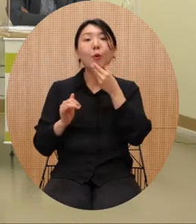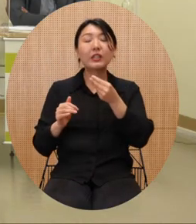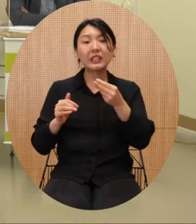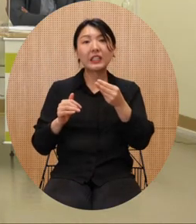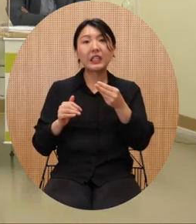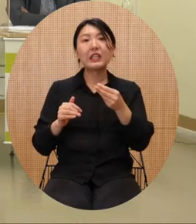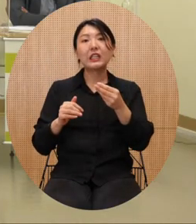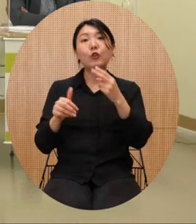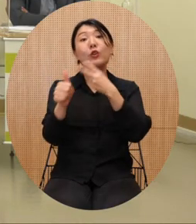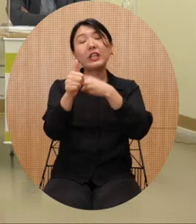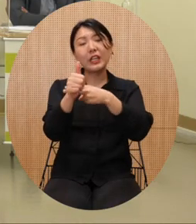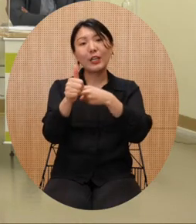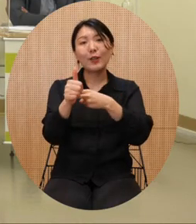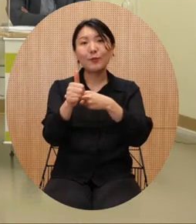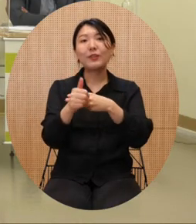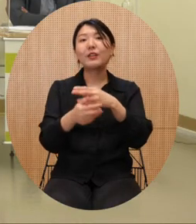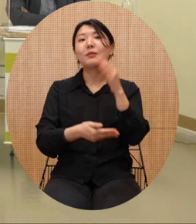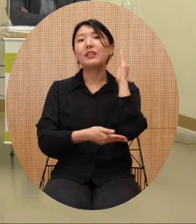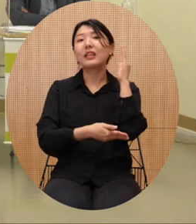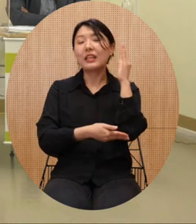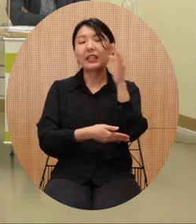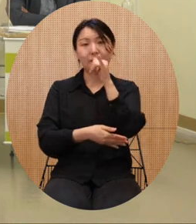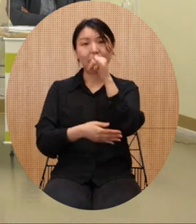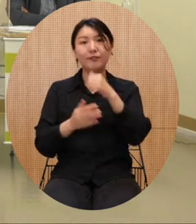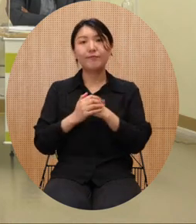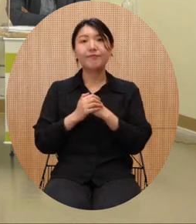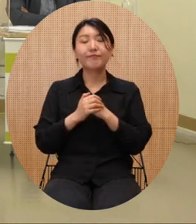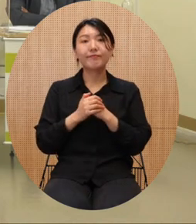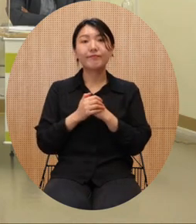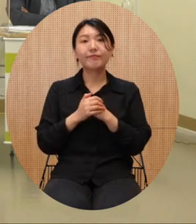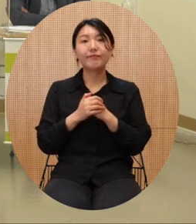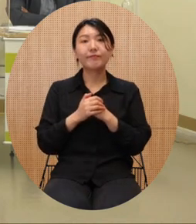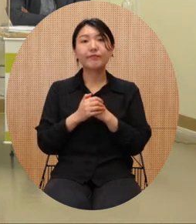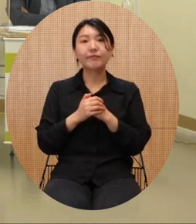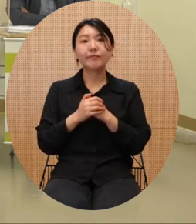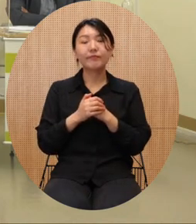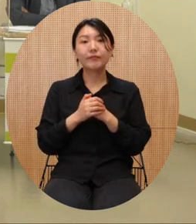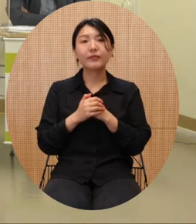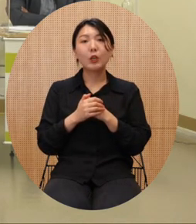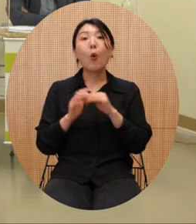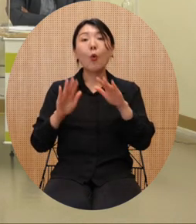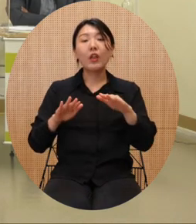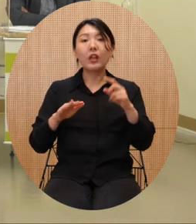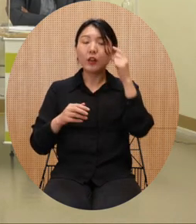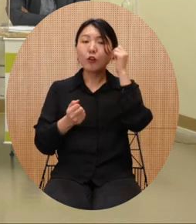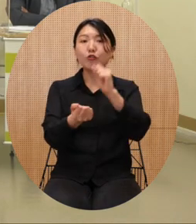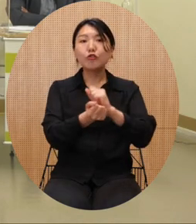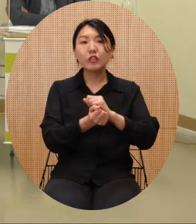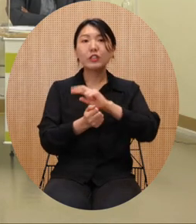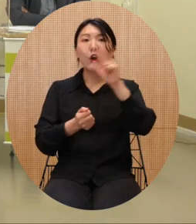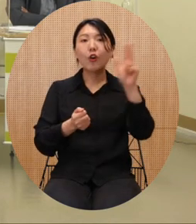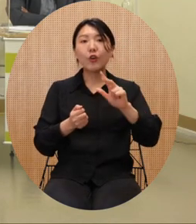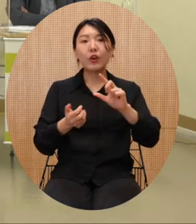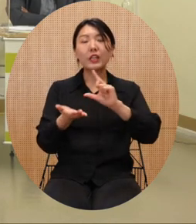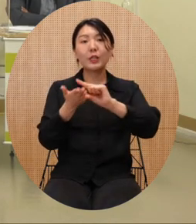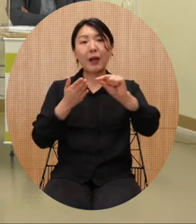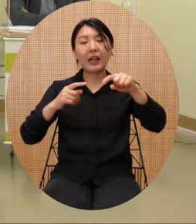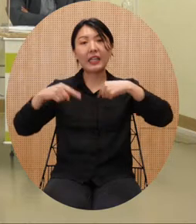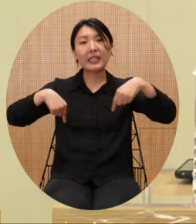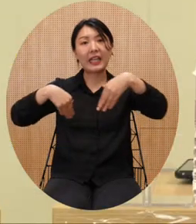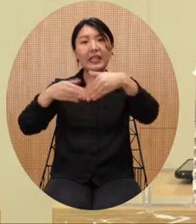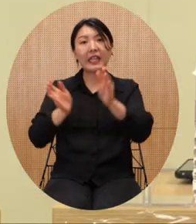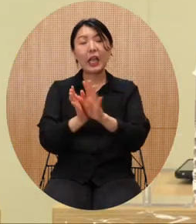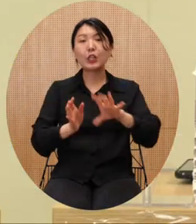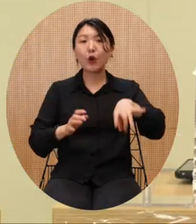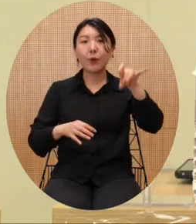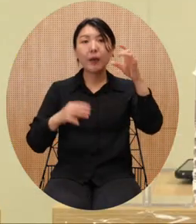패널 교수님의 발제를 듣도록 하겠습니다. 네. 보원 연구는 전국 지방자치단체 중